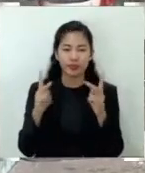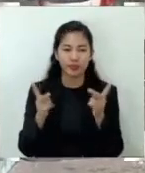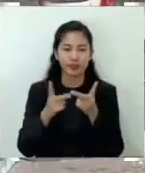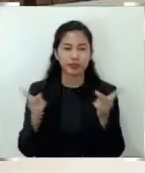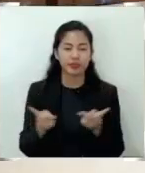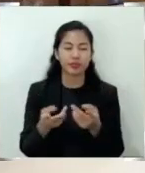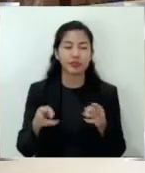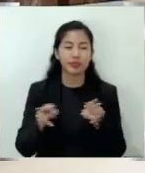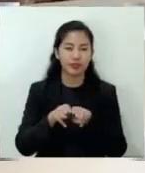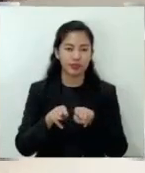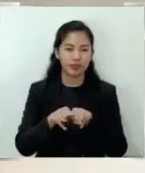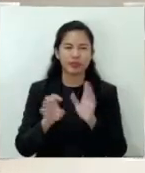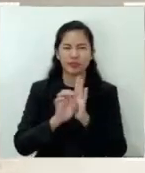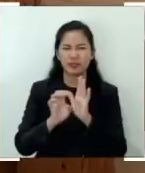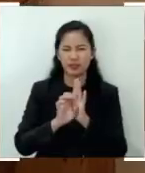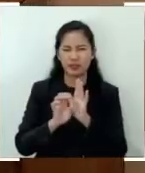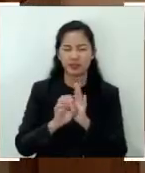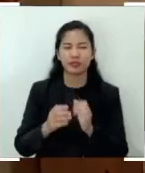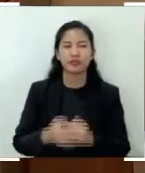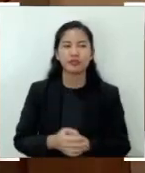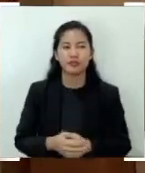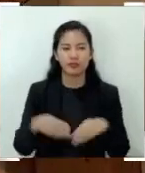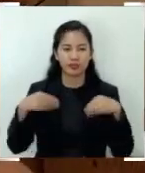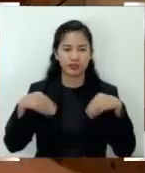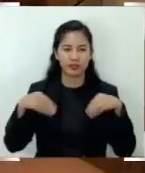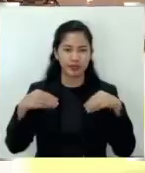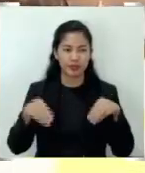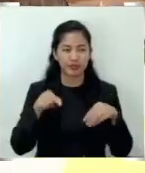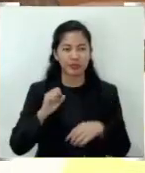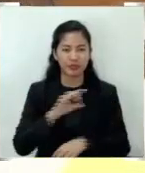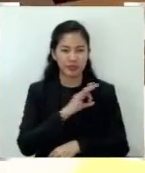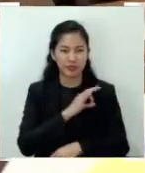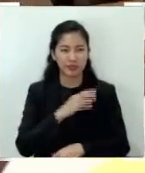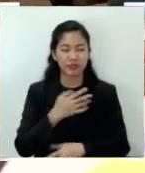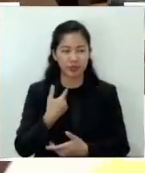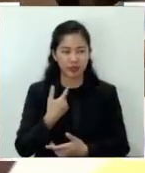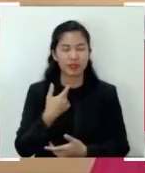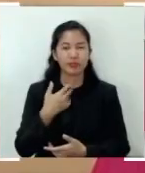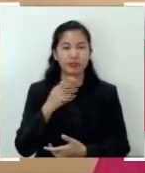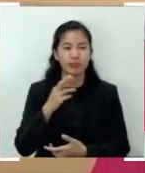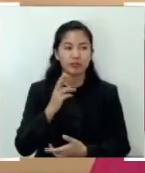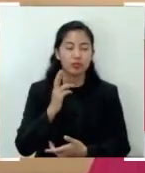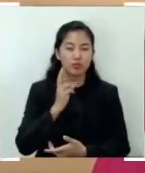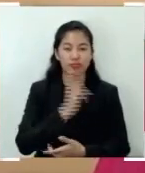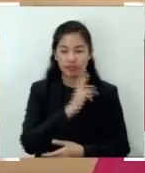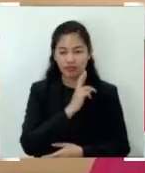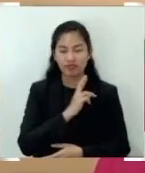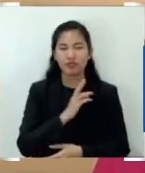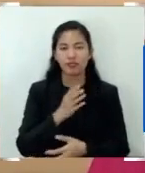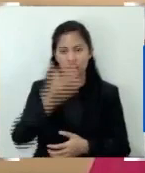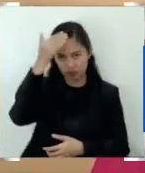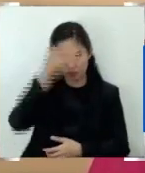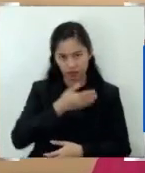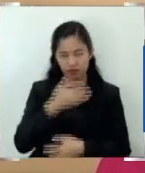ng palengke. Ang mga tauhan nga ng kainang ito, hindi raw tumigil sa pagsusuot ng face shield. Ang importante kasi dyan,